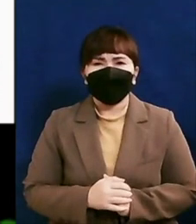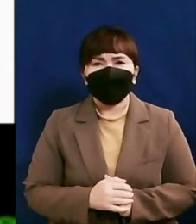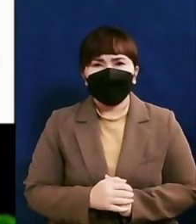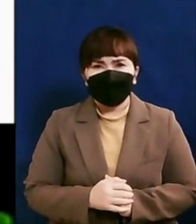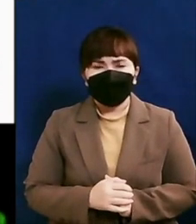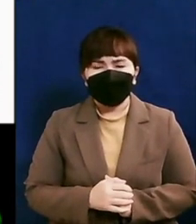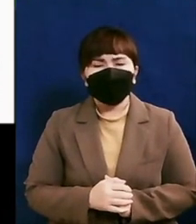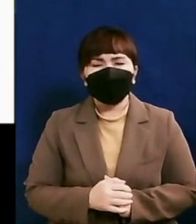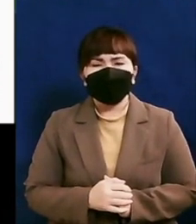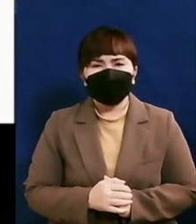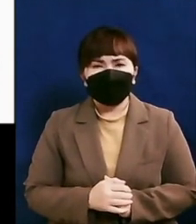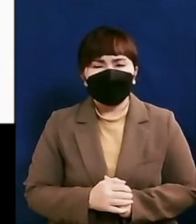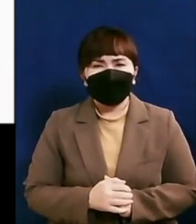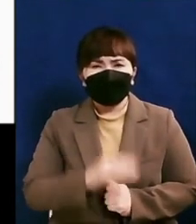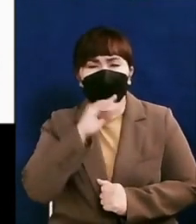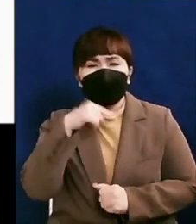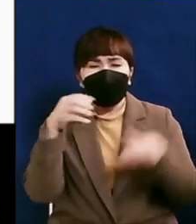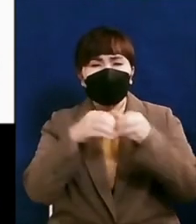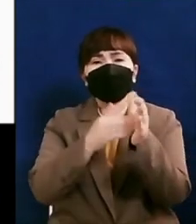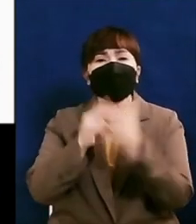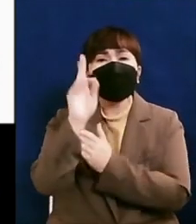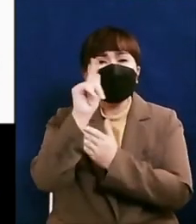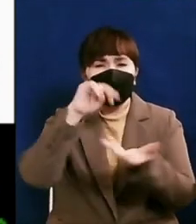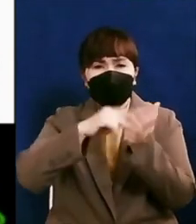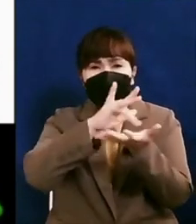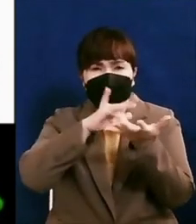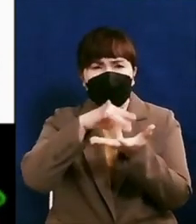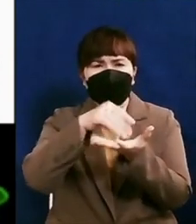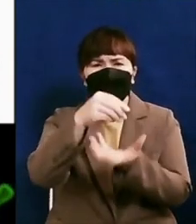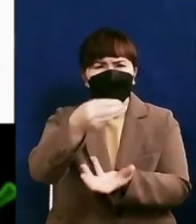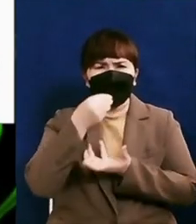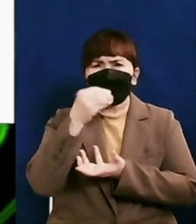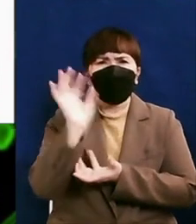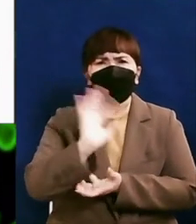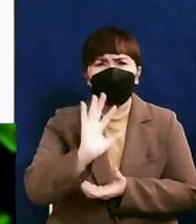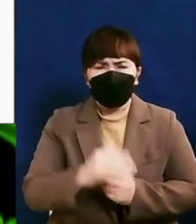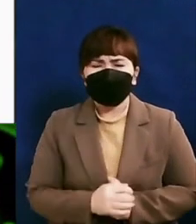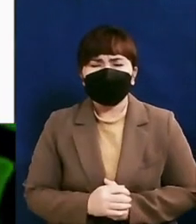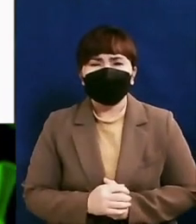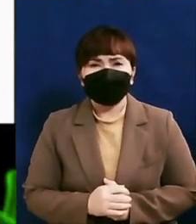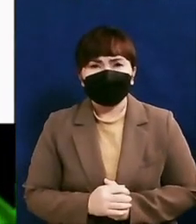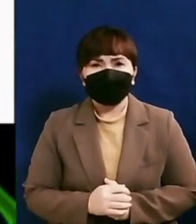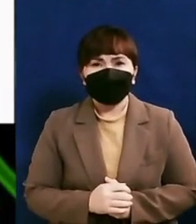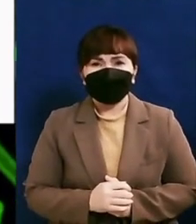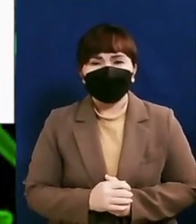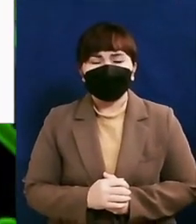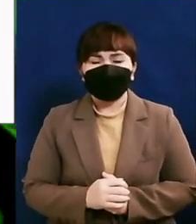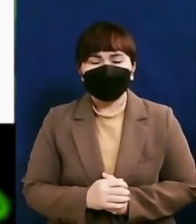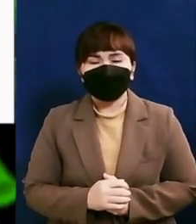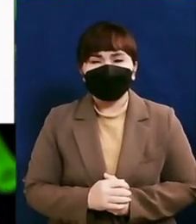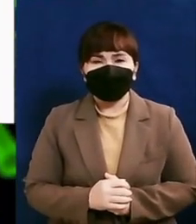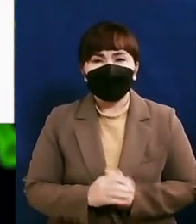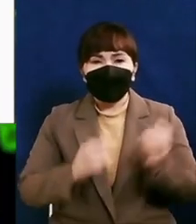ายไม่จำเป็นนะครับที่จะต้องได้รับยานะครับโดยเฉพาะที่ไม่มีอาการนะครับซึ่งจะต้องเป็นไปต